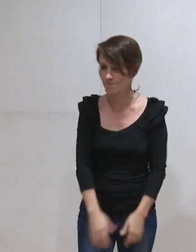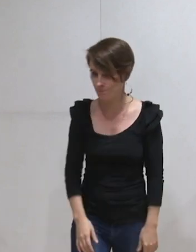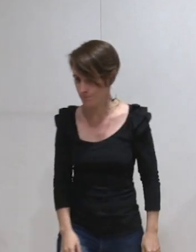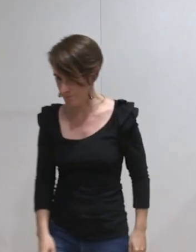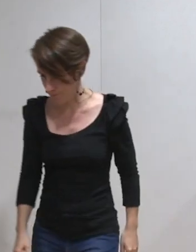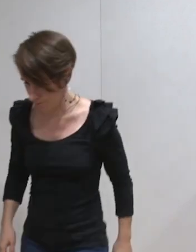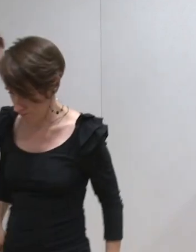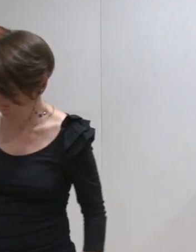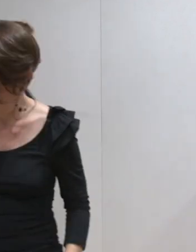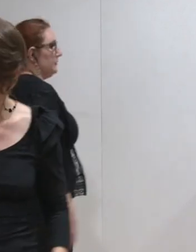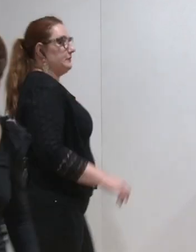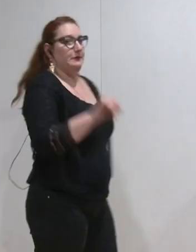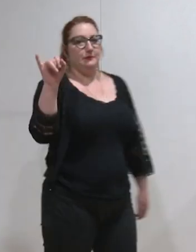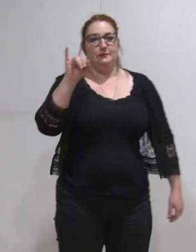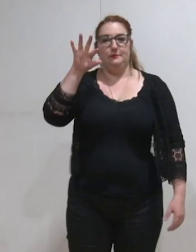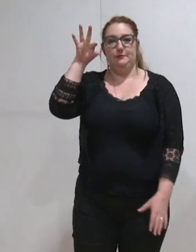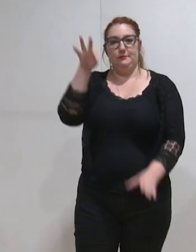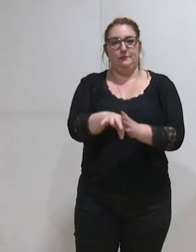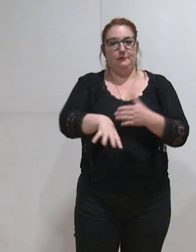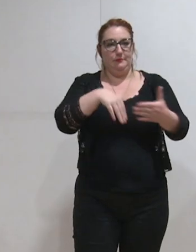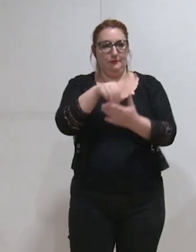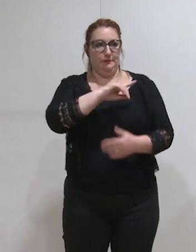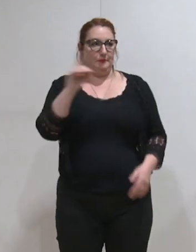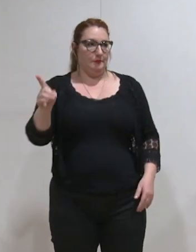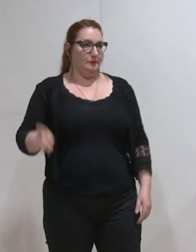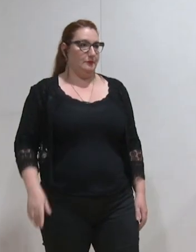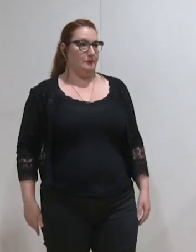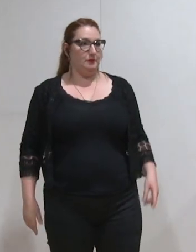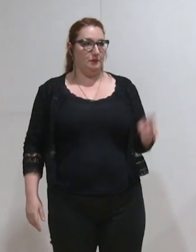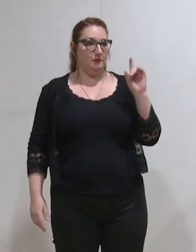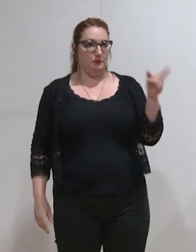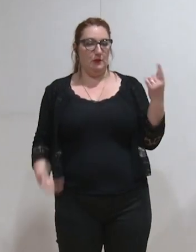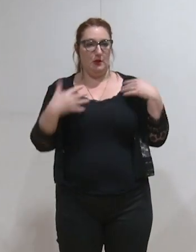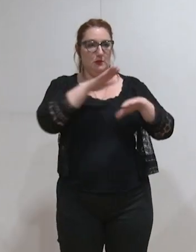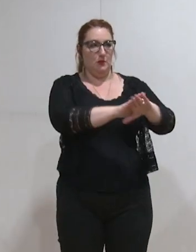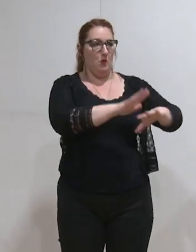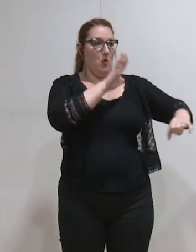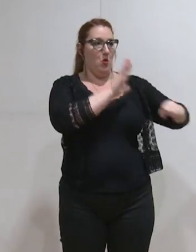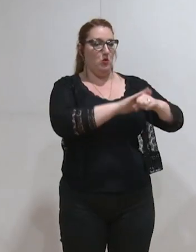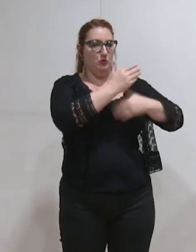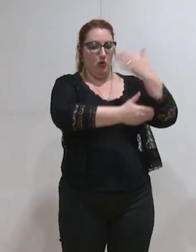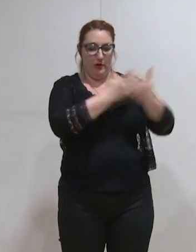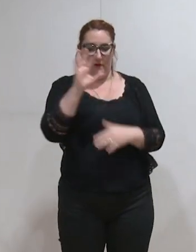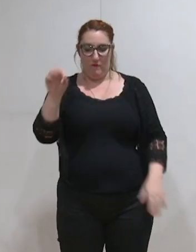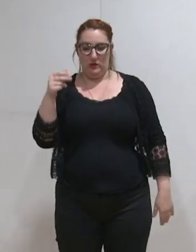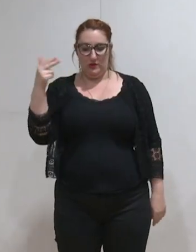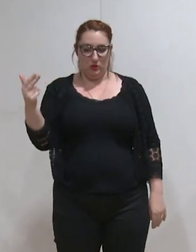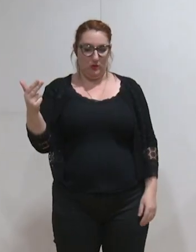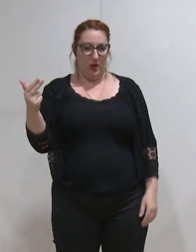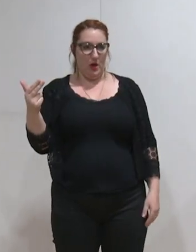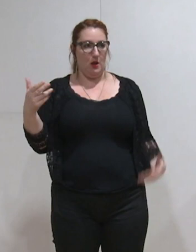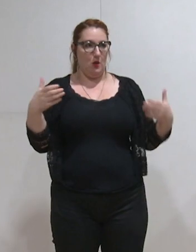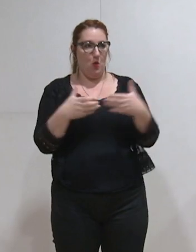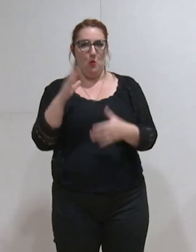qui ne prend pas part au vote donc rassemblement de gauche et de progrès Front national groupe